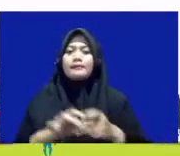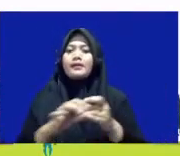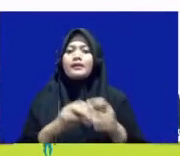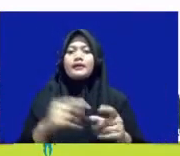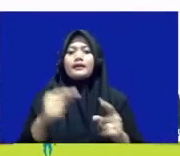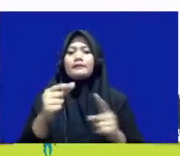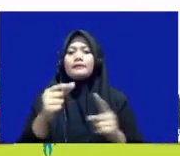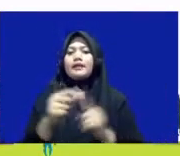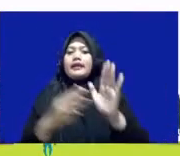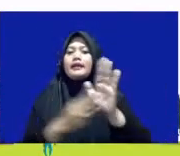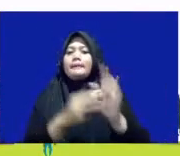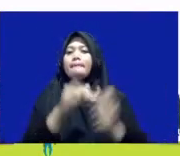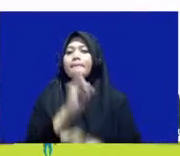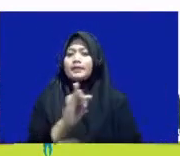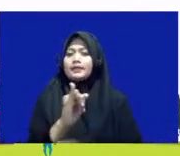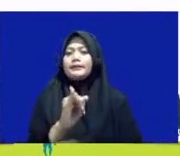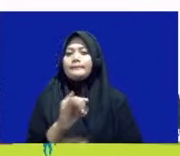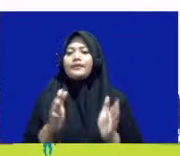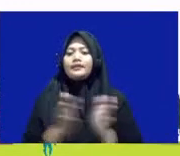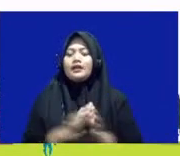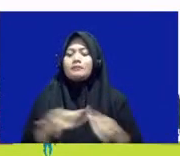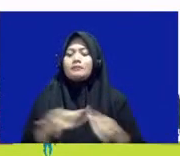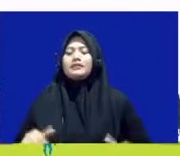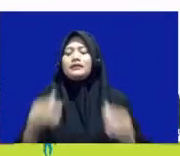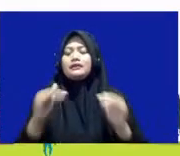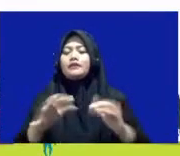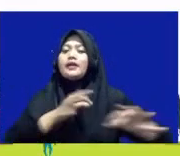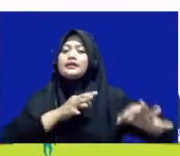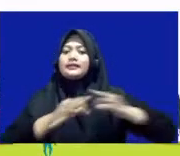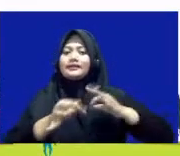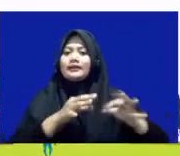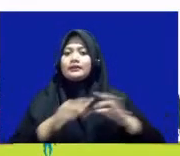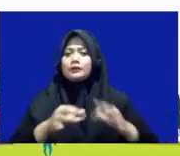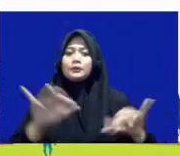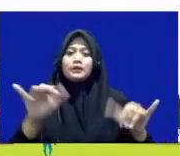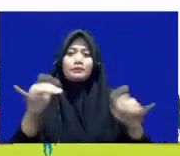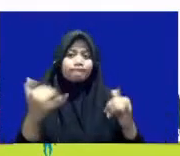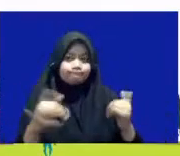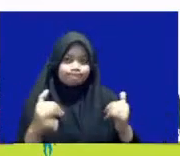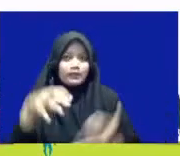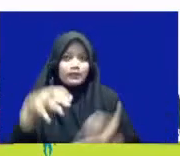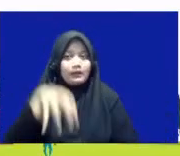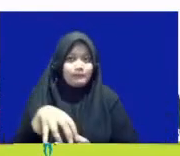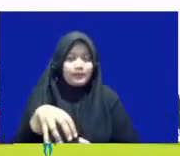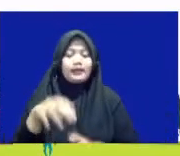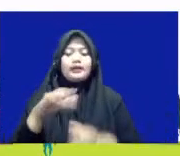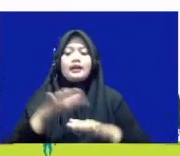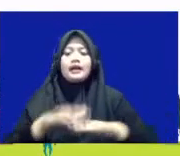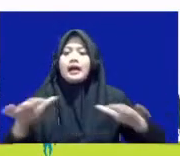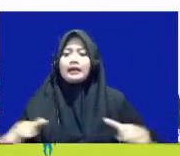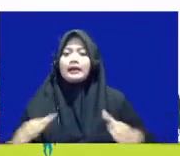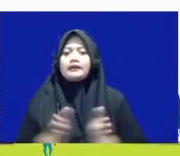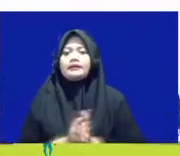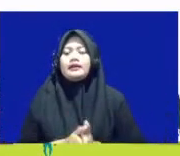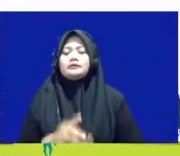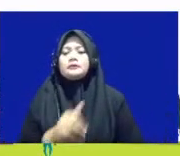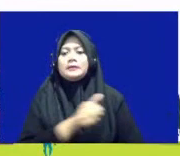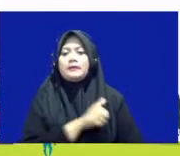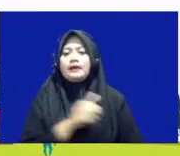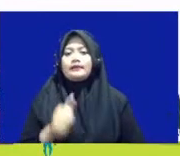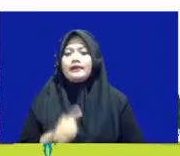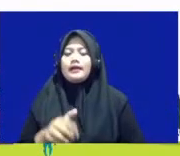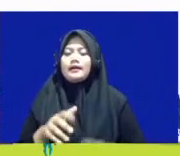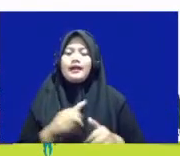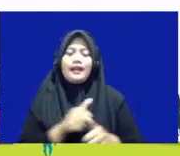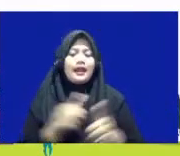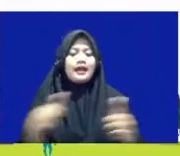Indonesia, mendirikan fasilitas taman bermain anak-anak, tempat ibadah yang layak, serta fasilitas air